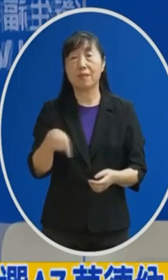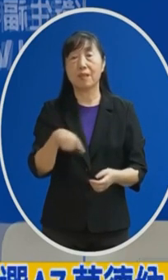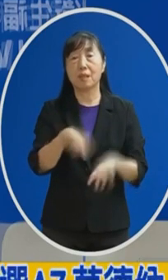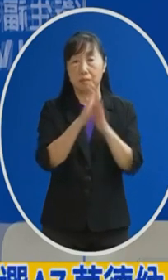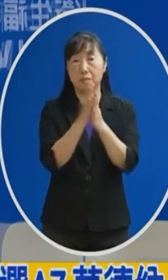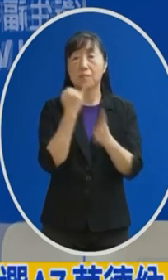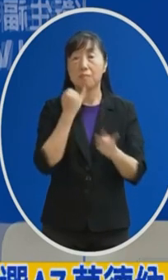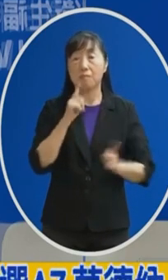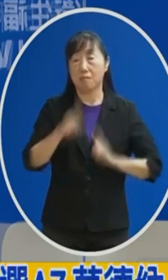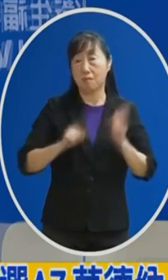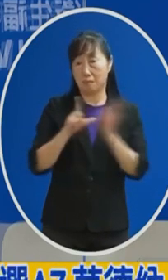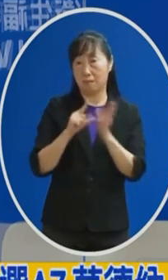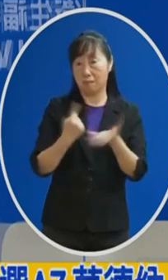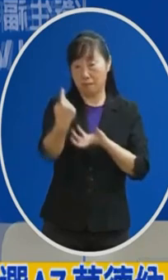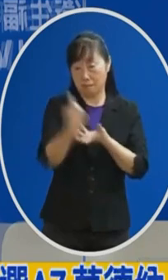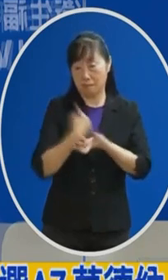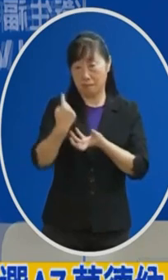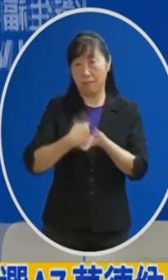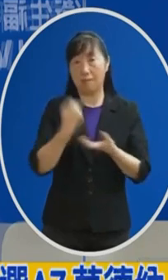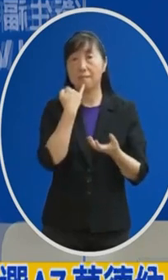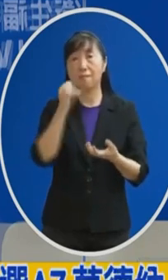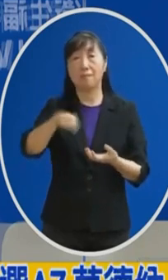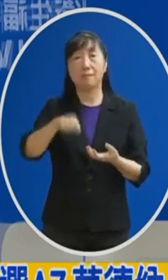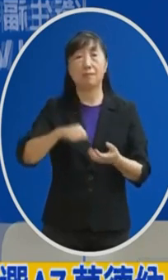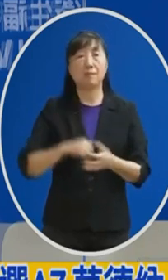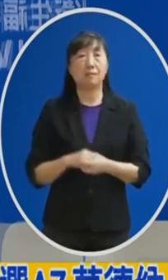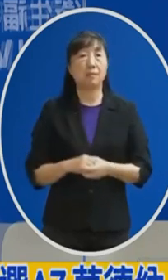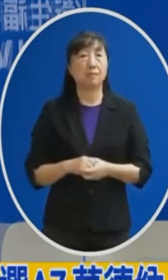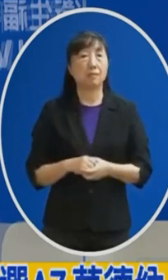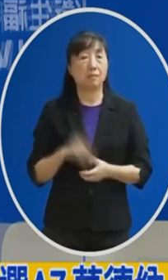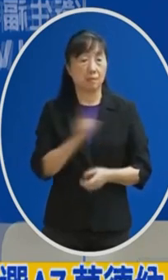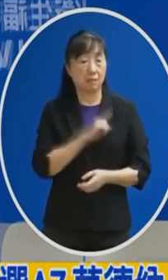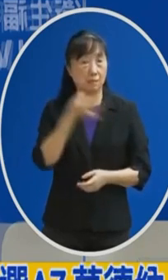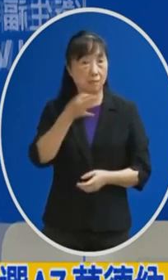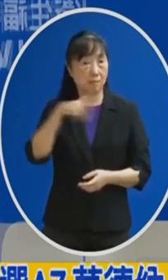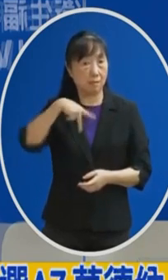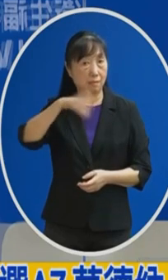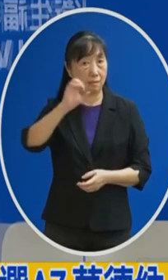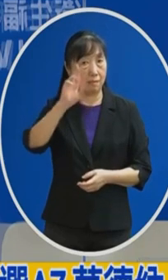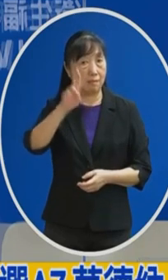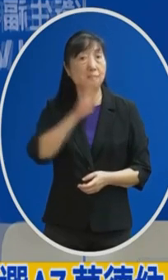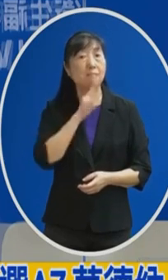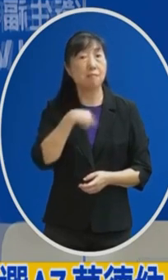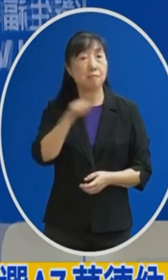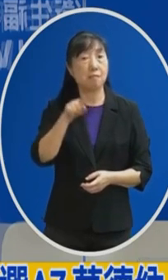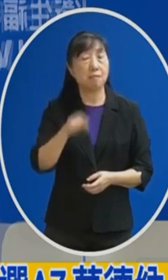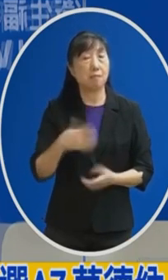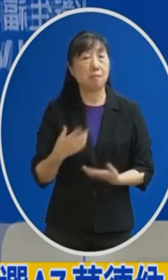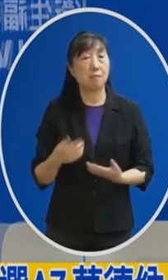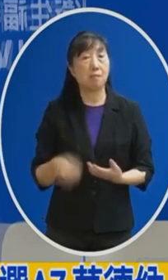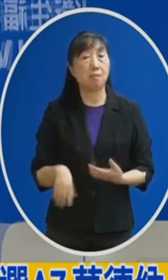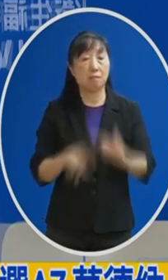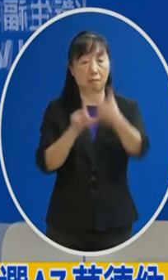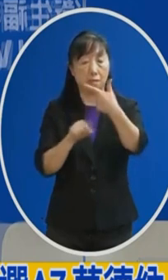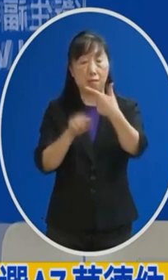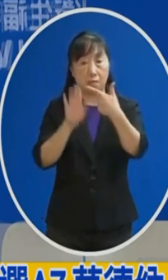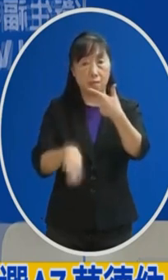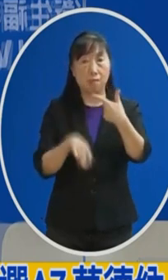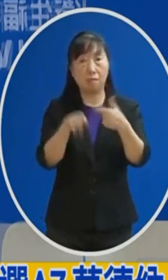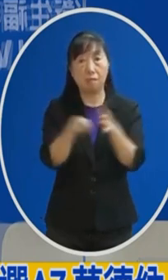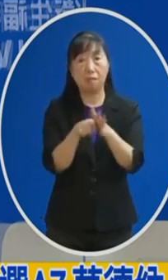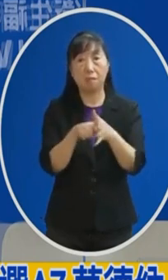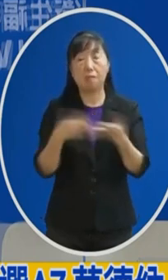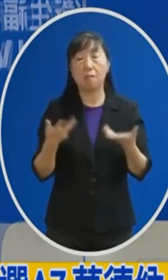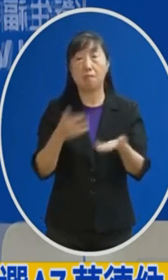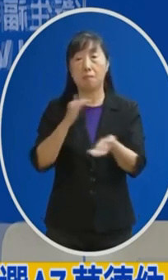的团队当中哈。那另外就自费 PCR 部分，其实在上个月月底，透过我们布利医院跟这个荣民体